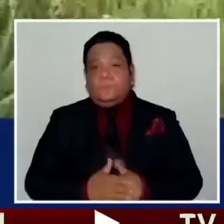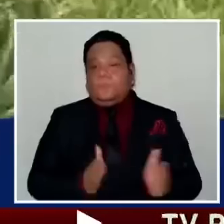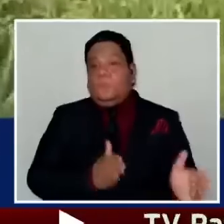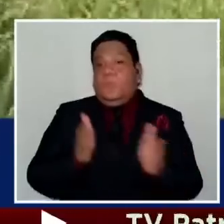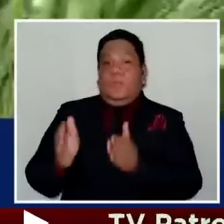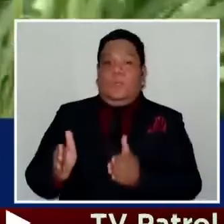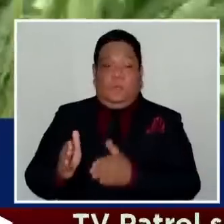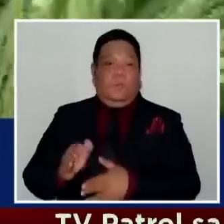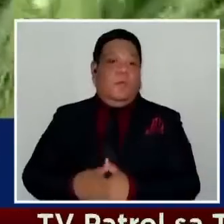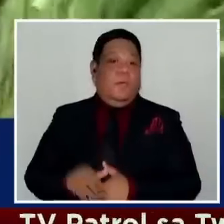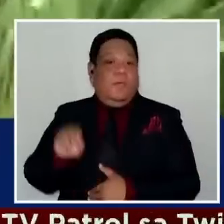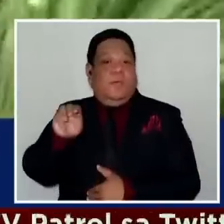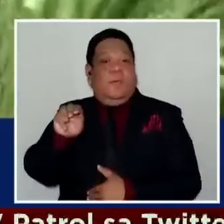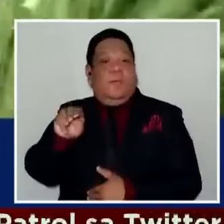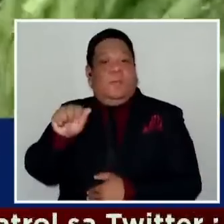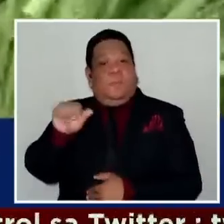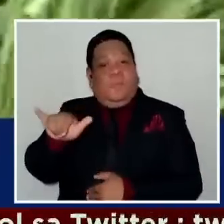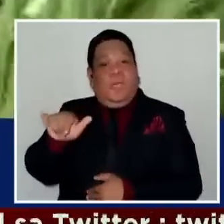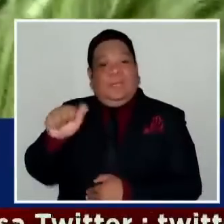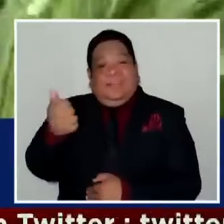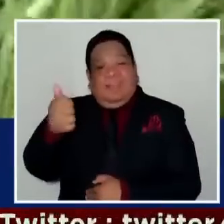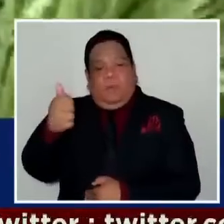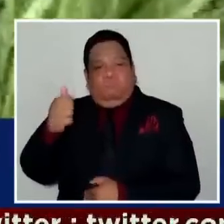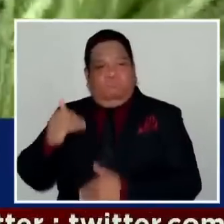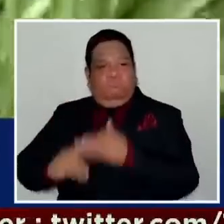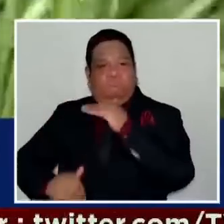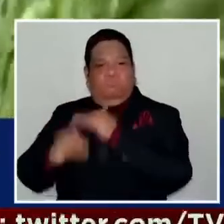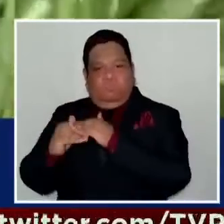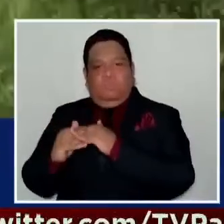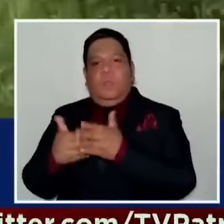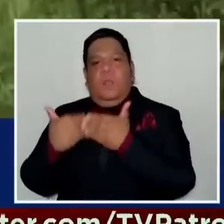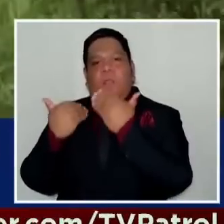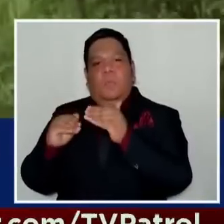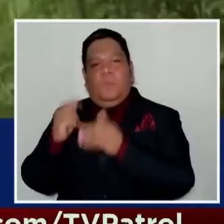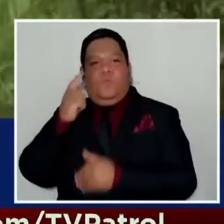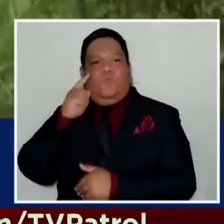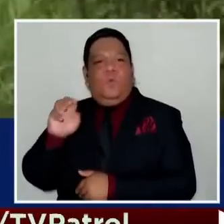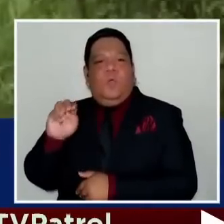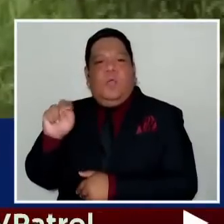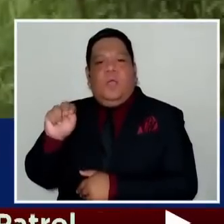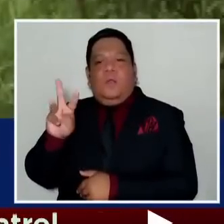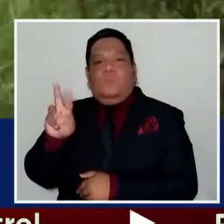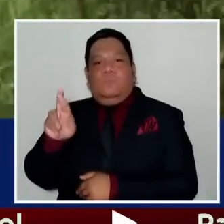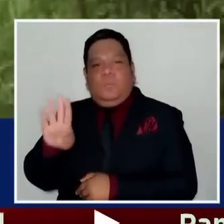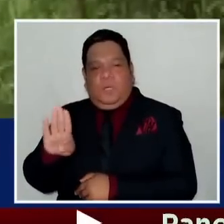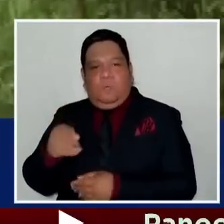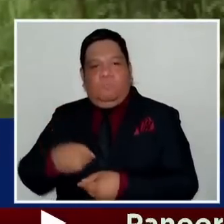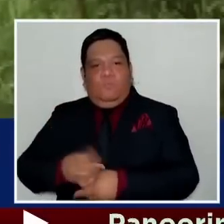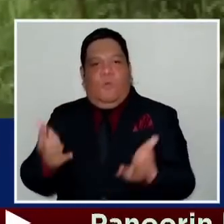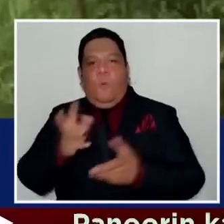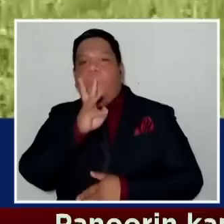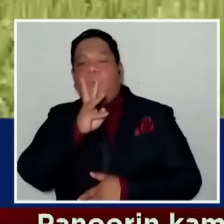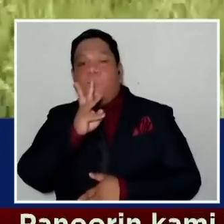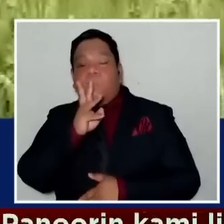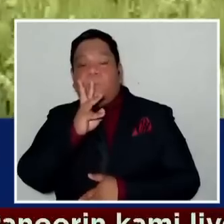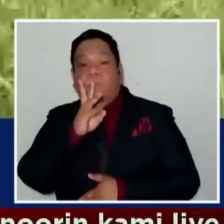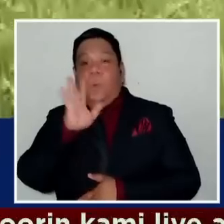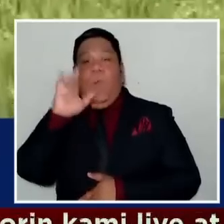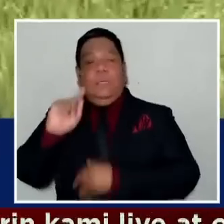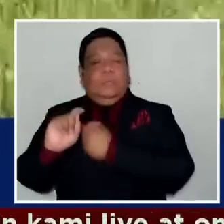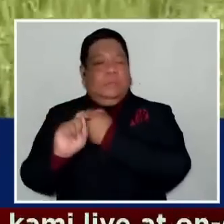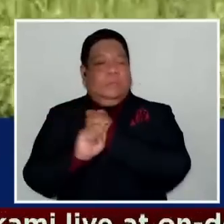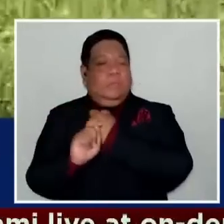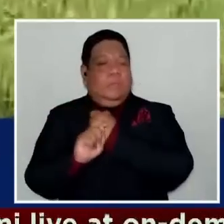alokasyon ng National Water Resources Board o NWRB sa mga patubig. Pansamantala muna itong